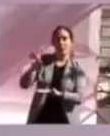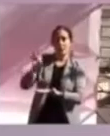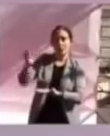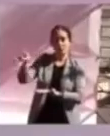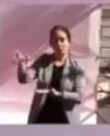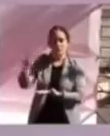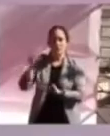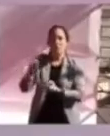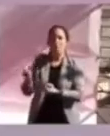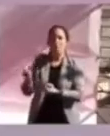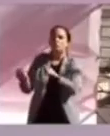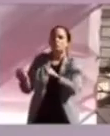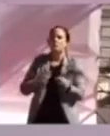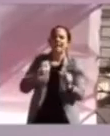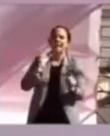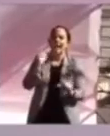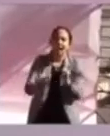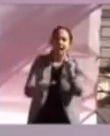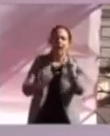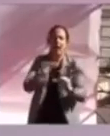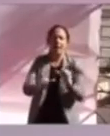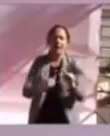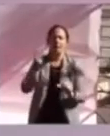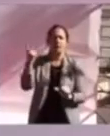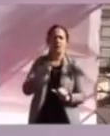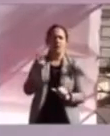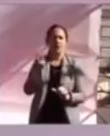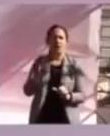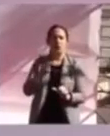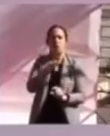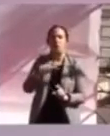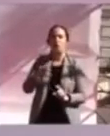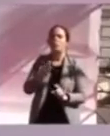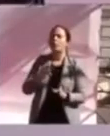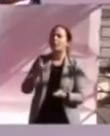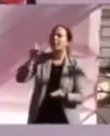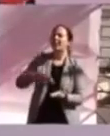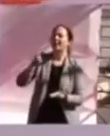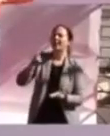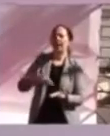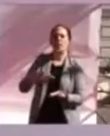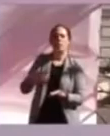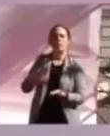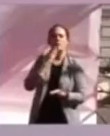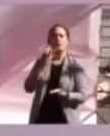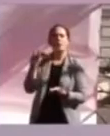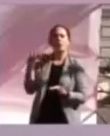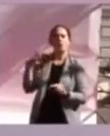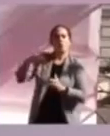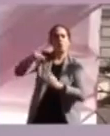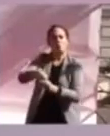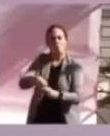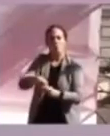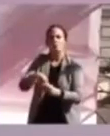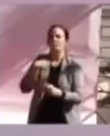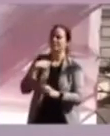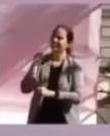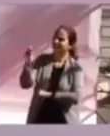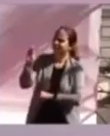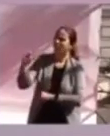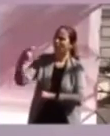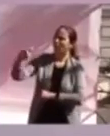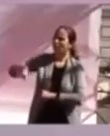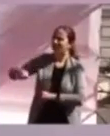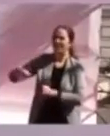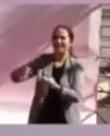che noi stiamo per rivendicare di essere coinvolti noi stiamo chiedendo al presidente del consiglio al governo che ci